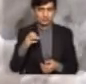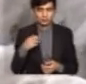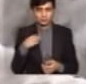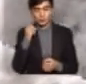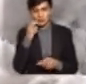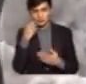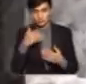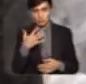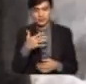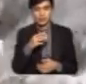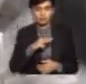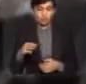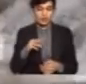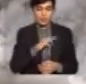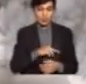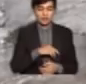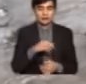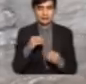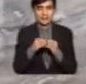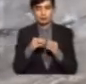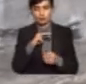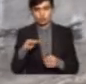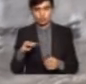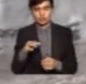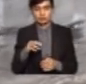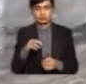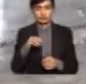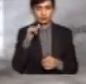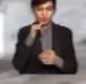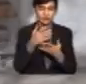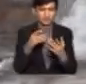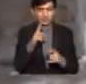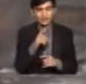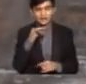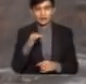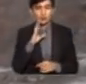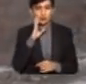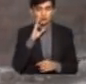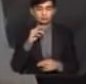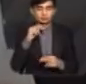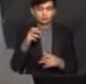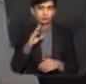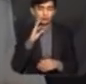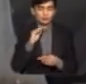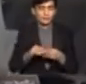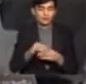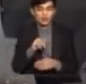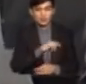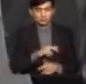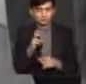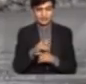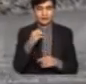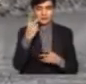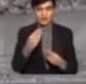50 минут работы с детьми перекроем высыпаемся утром полностью вы опять на работу и так уже вторые сутки